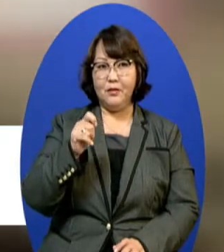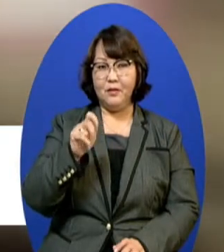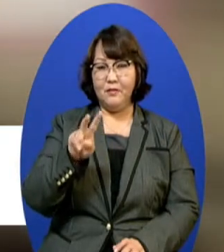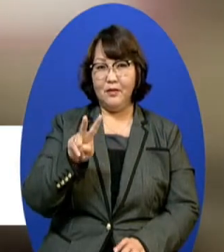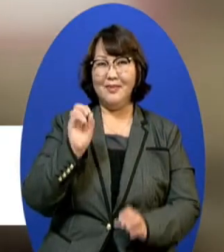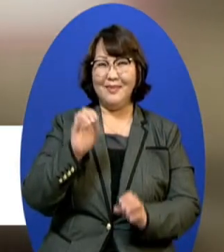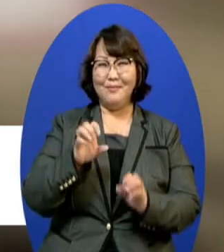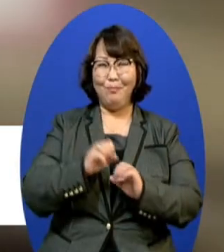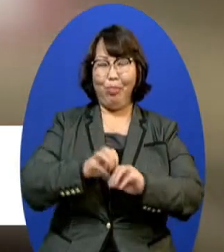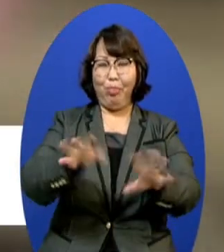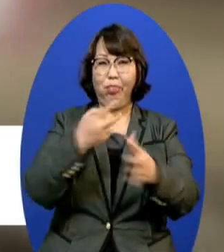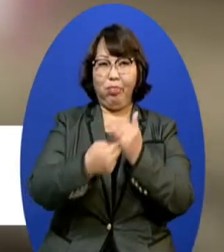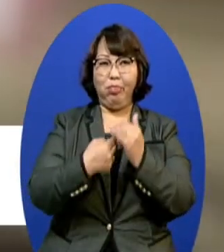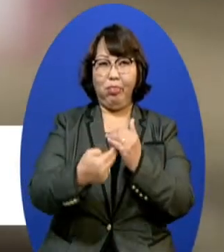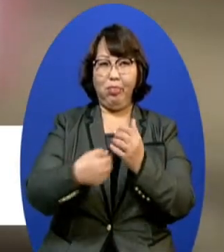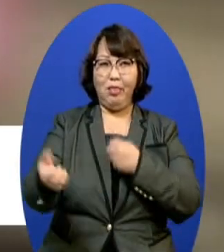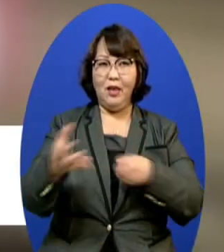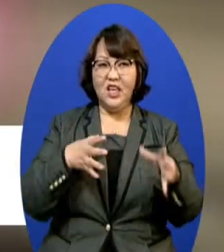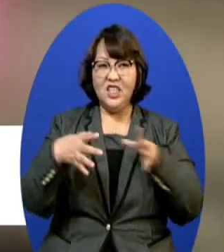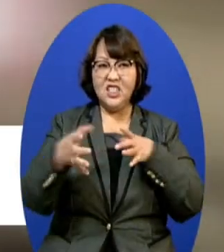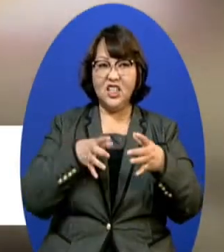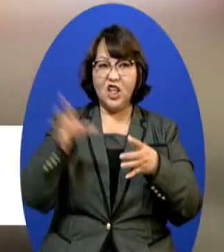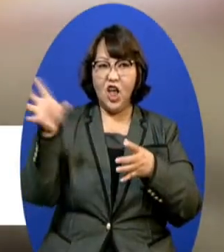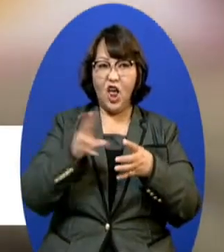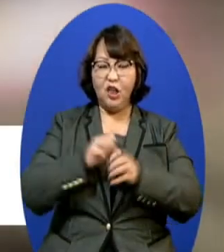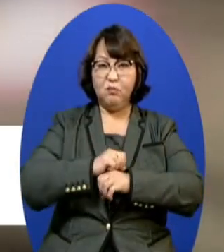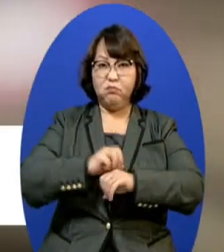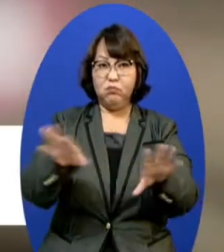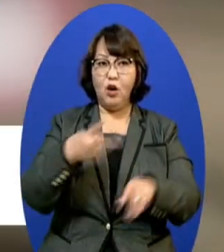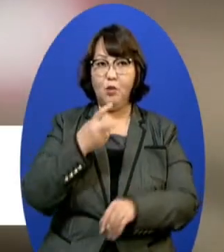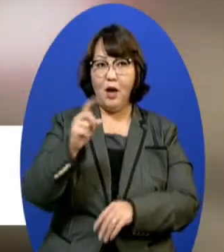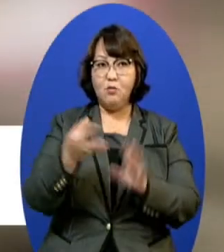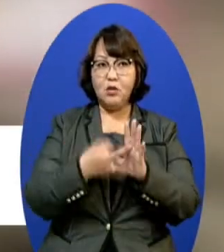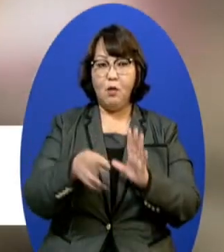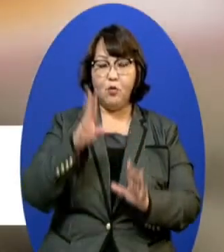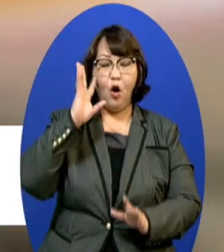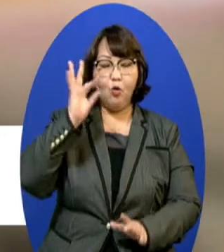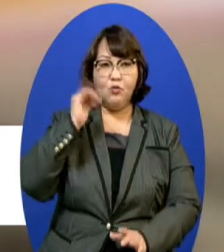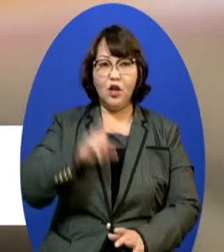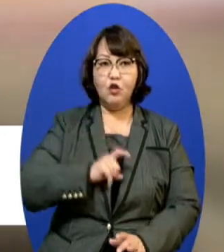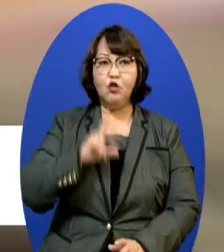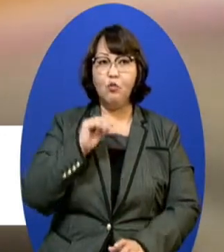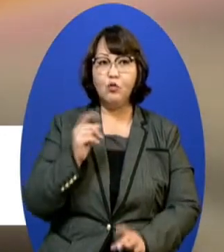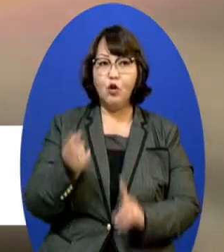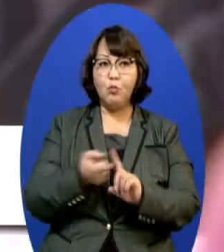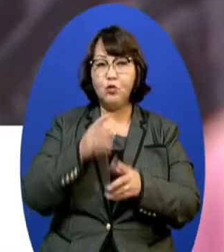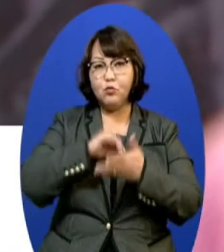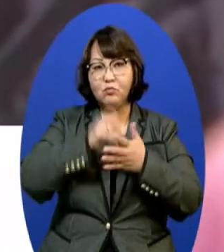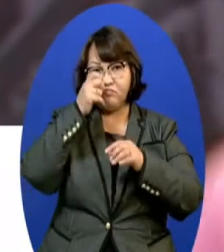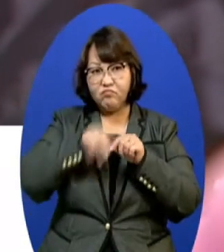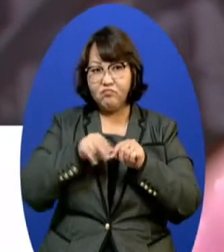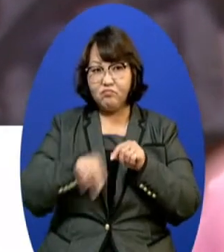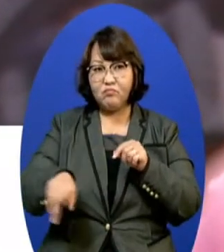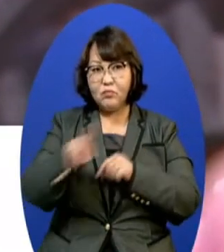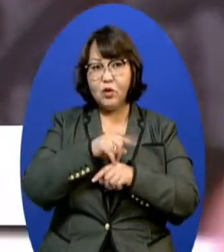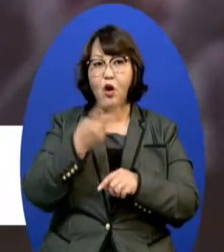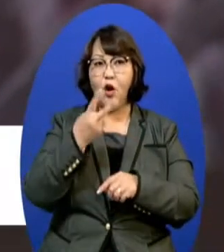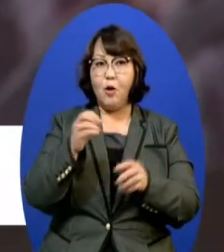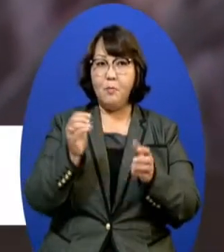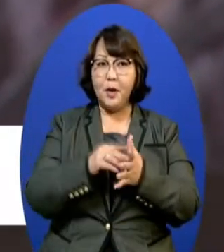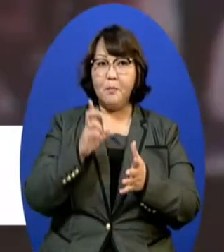нь CD дээр хуулбарлагдан худалдаалагдж байжээ. 2018 онд оюуны өмчийн газраас хийсэн төлөвлөгөөт шалгалтаар 20,000 орчим